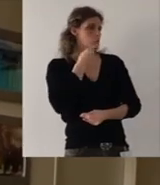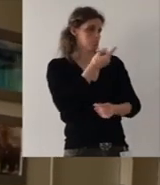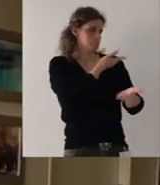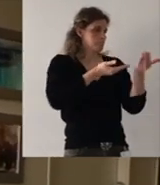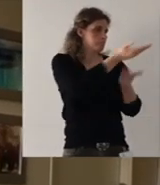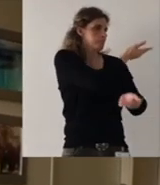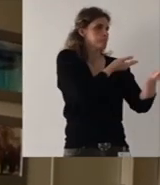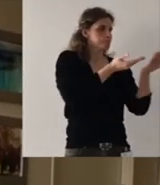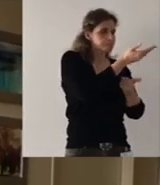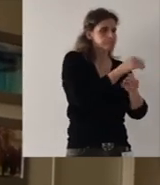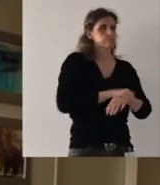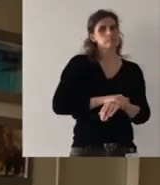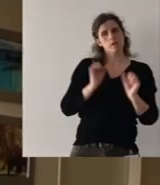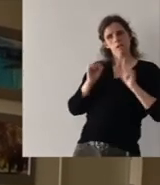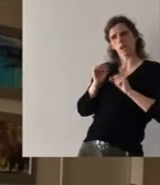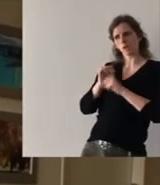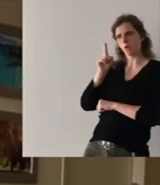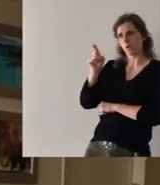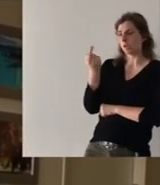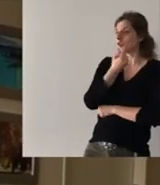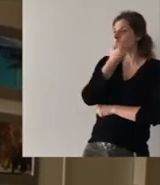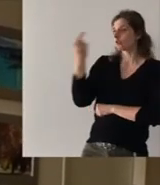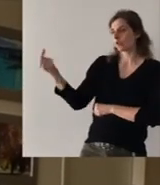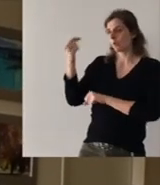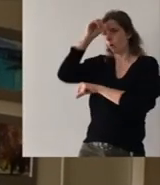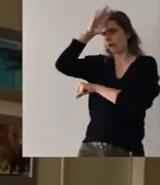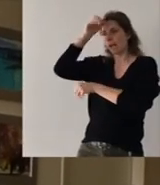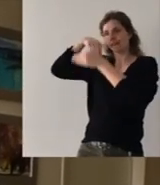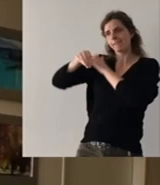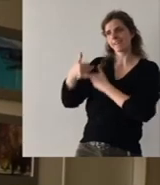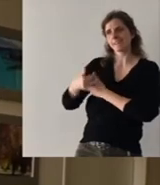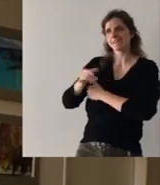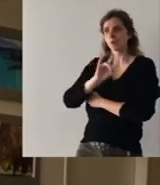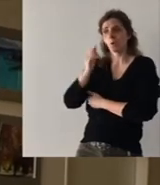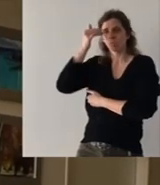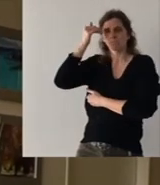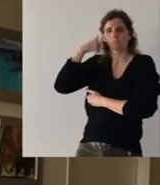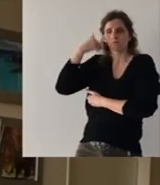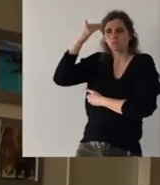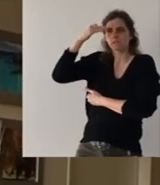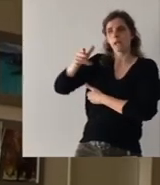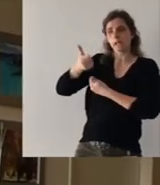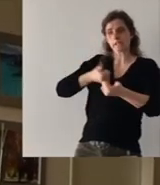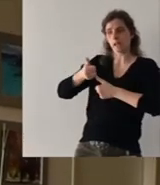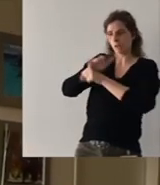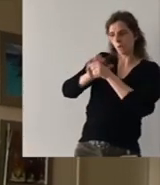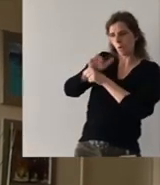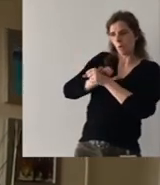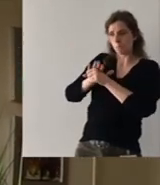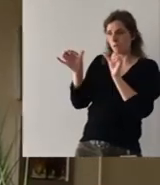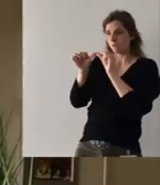personne sourde. D'accord. Alors, vous n'avez pas que cette clinique. Je sais que l'ensemble du